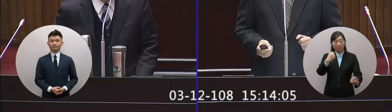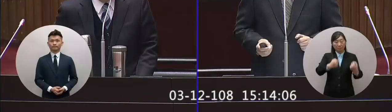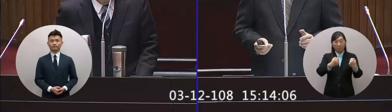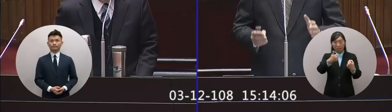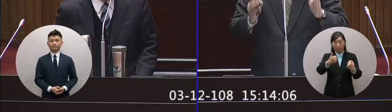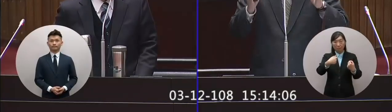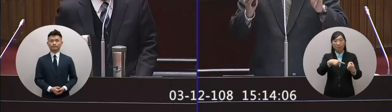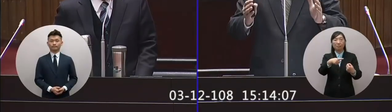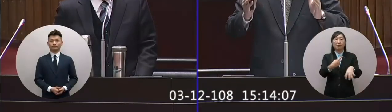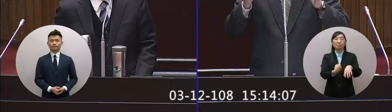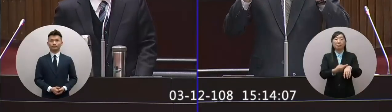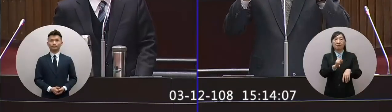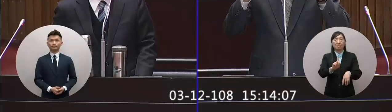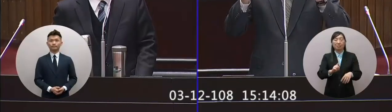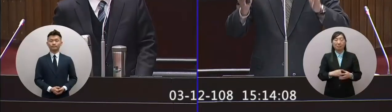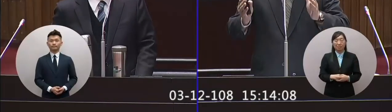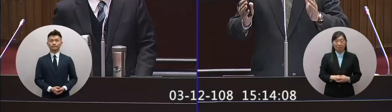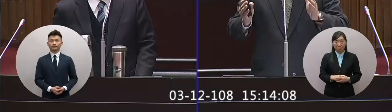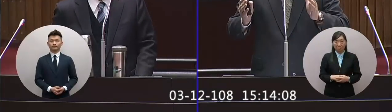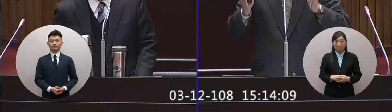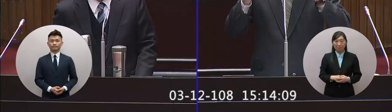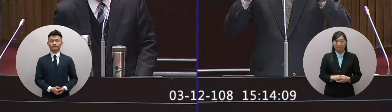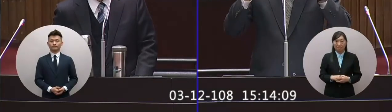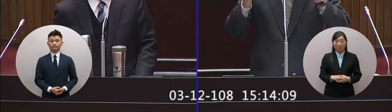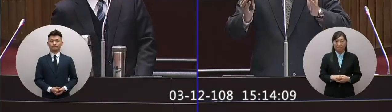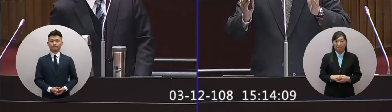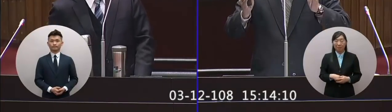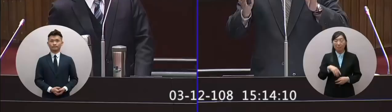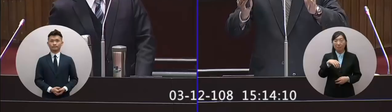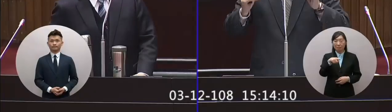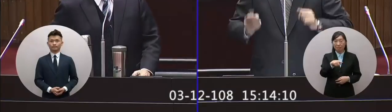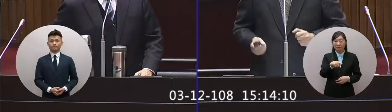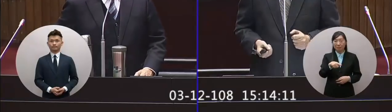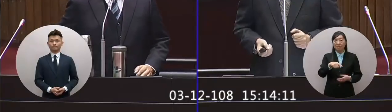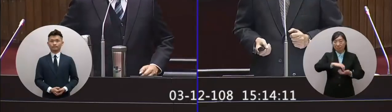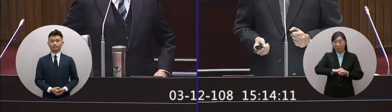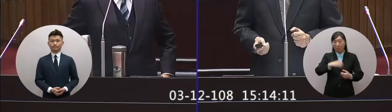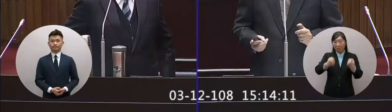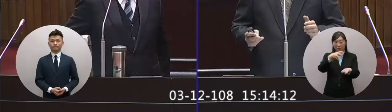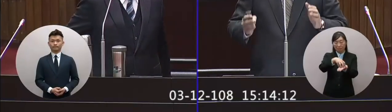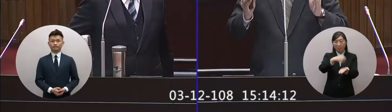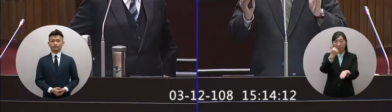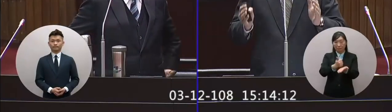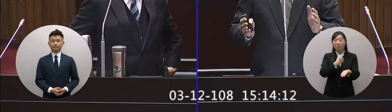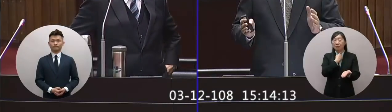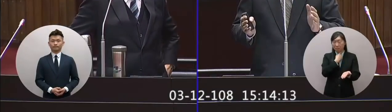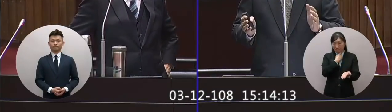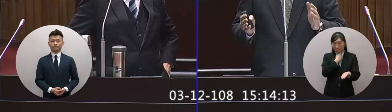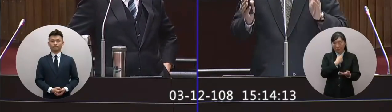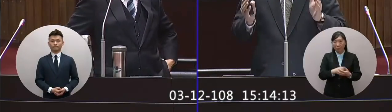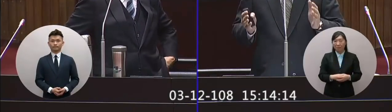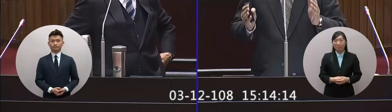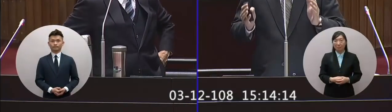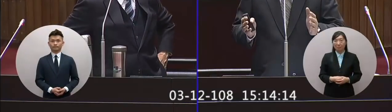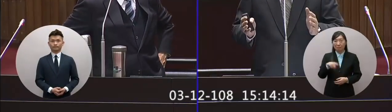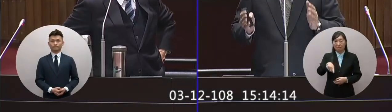行为，驾驶的行为首先在于哪里？在于你首先你要拿到驾照，啊，你要拿到驾照，